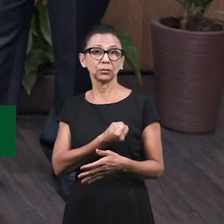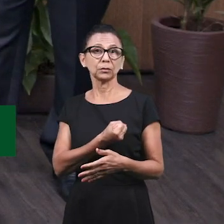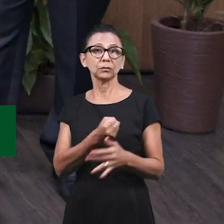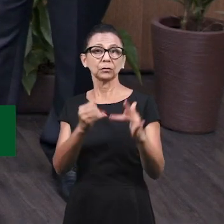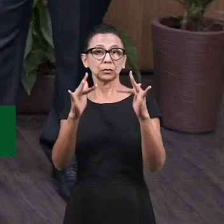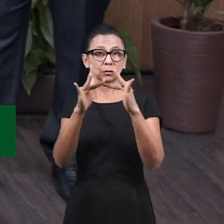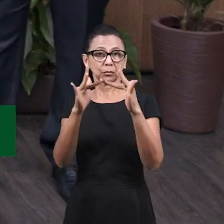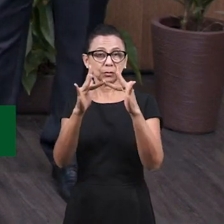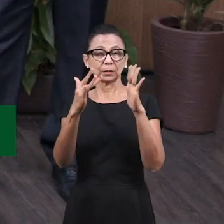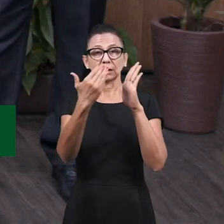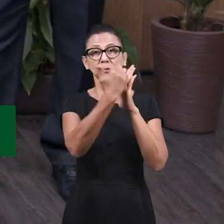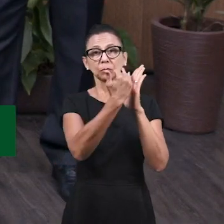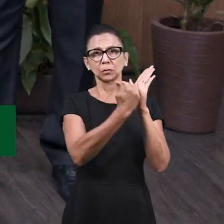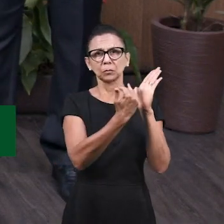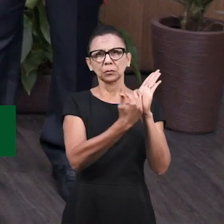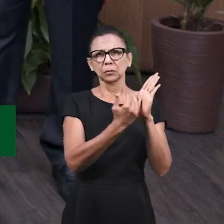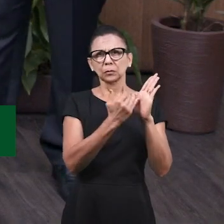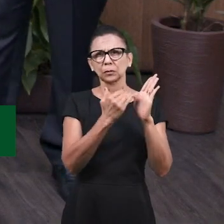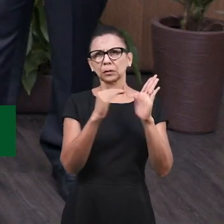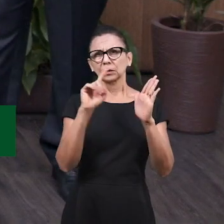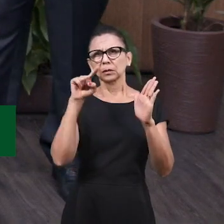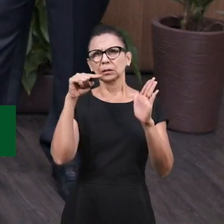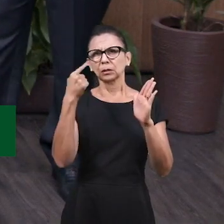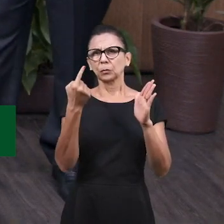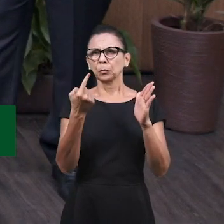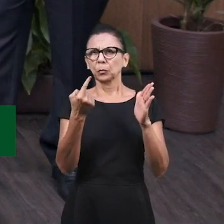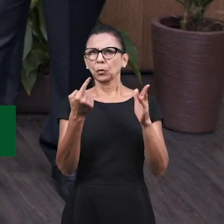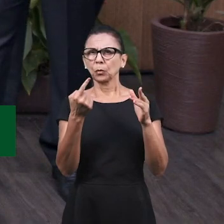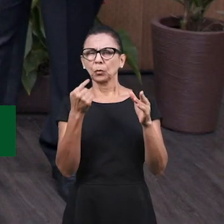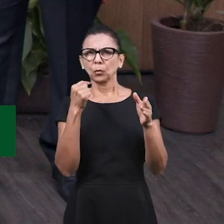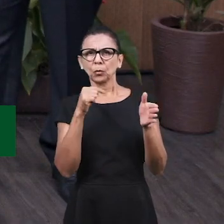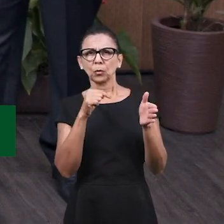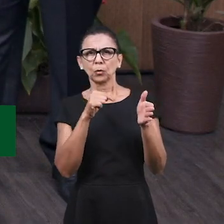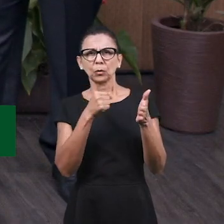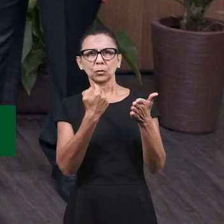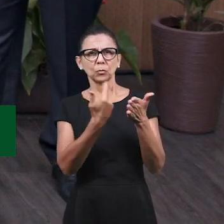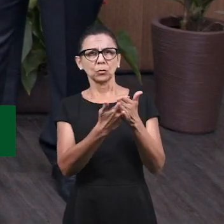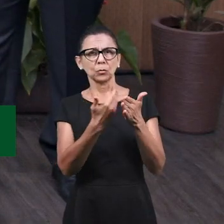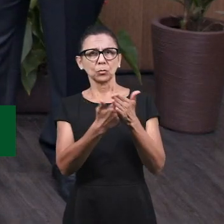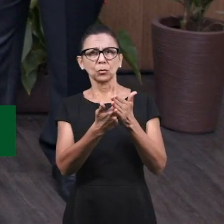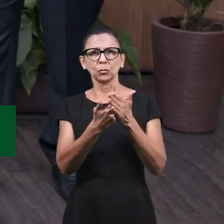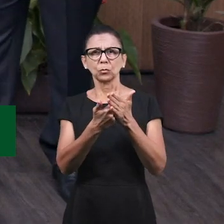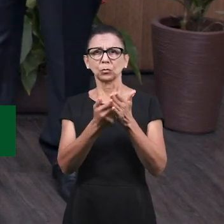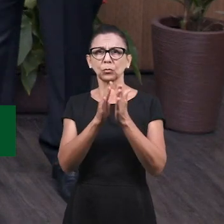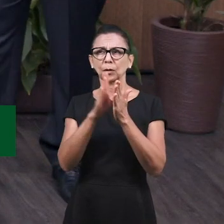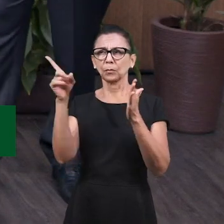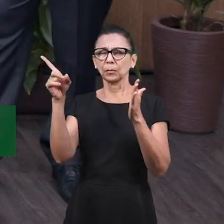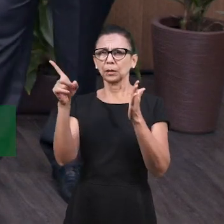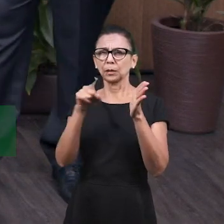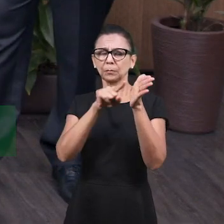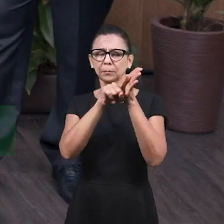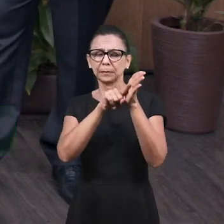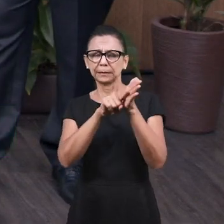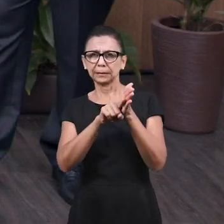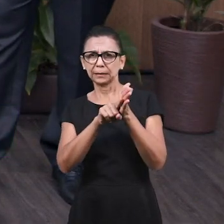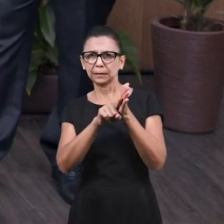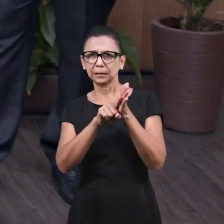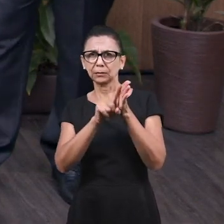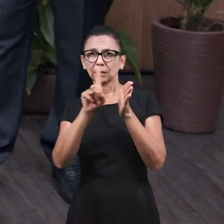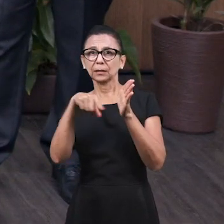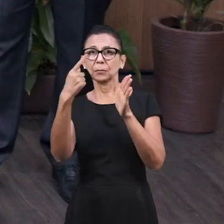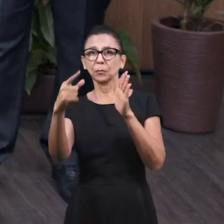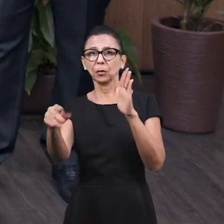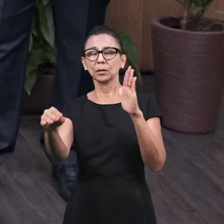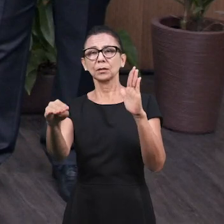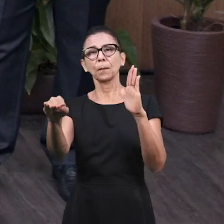Или я могу ответить сразу, я молю, вы можете молиться, изучать Слово Божие. И присылайте нам